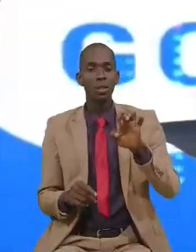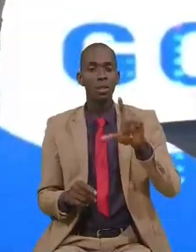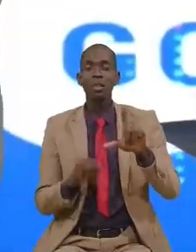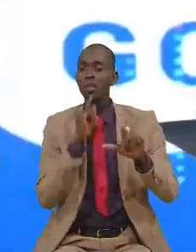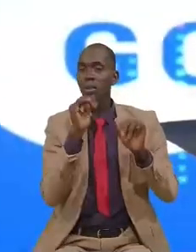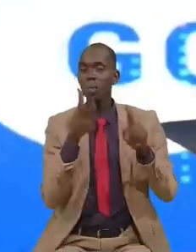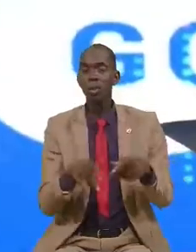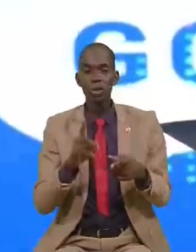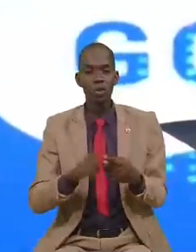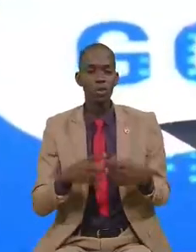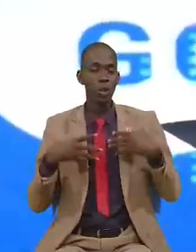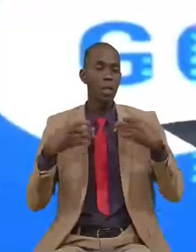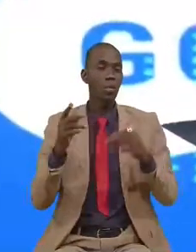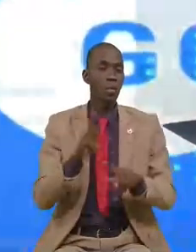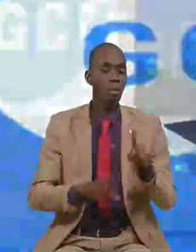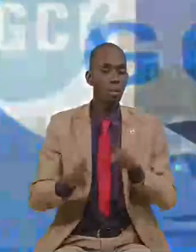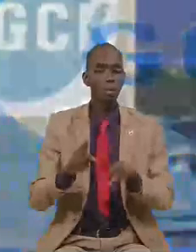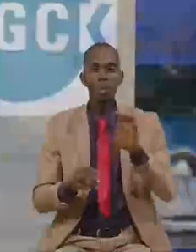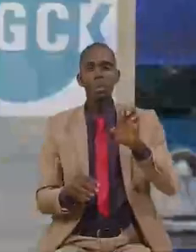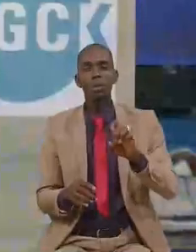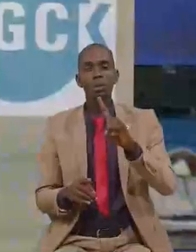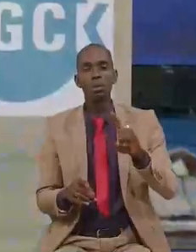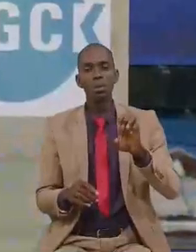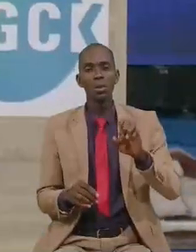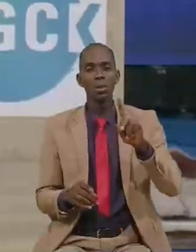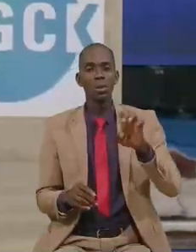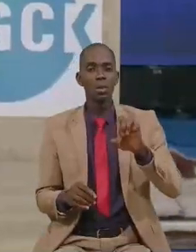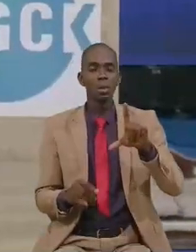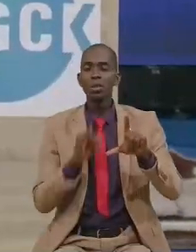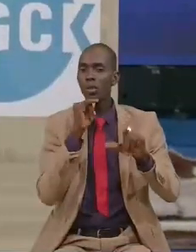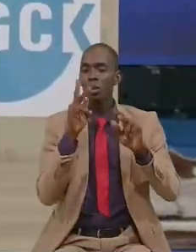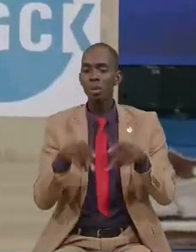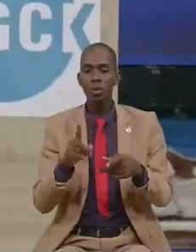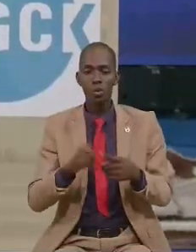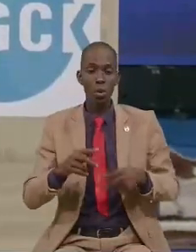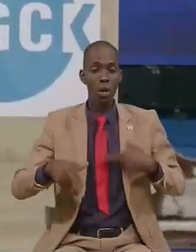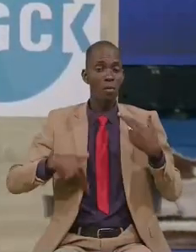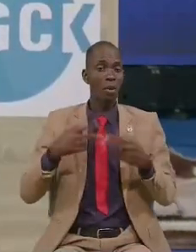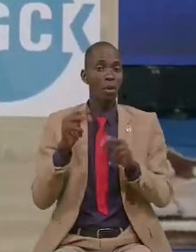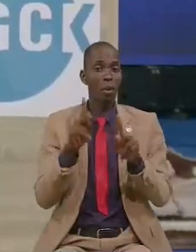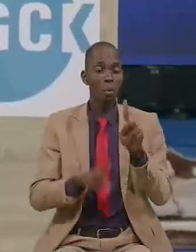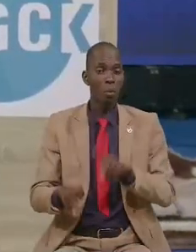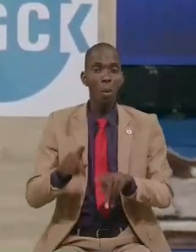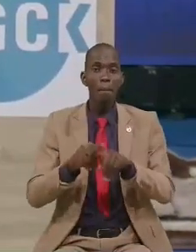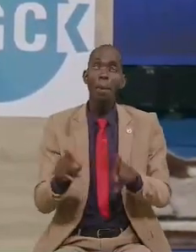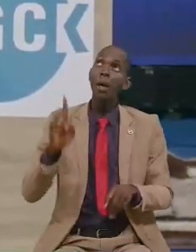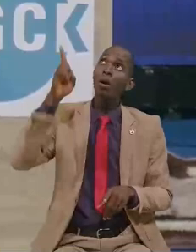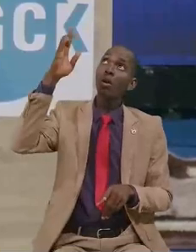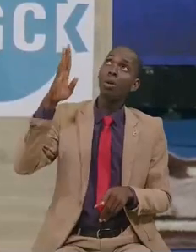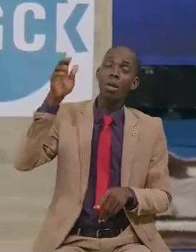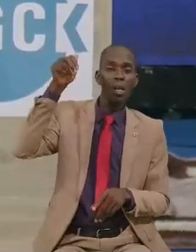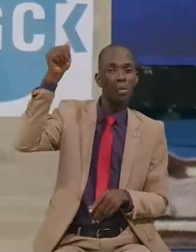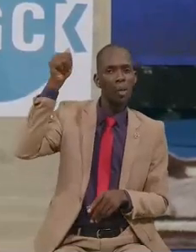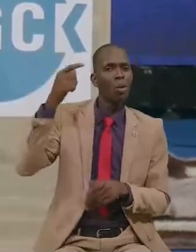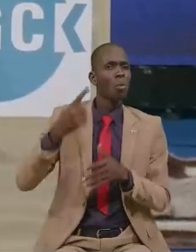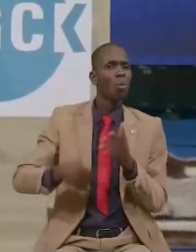n'est pas celui qui va réveiller les gens. C'est Dieu lui-même. Et ce que Dieu ne